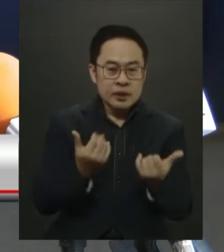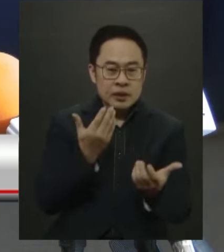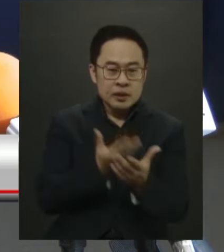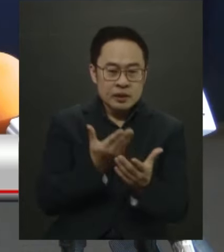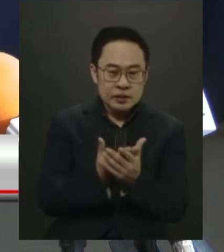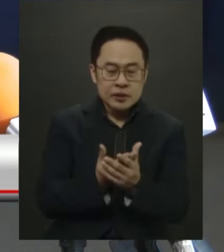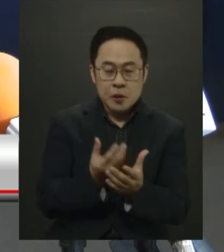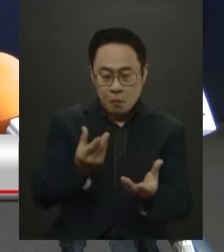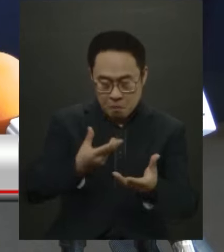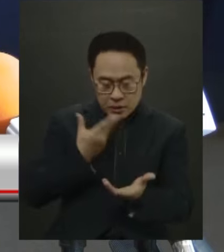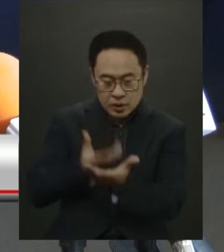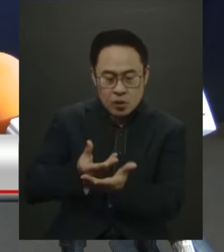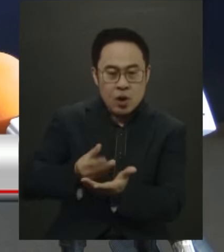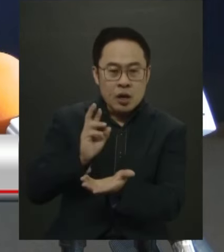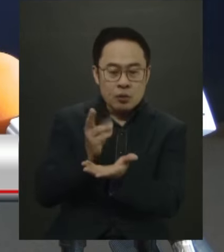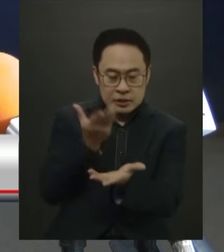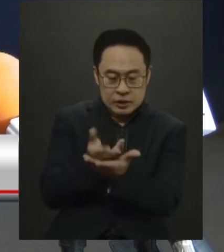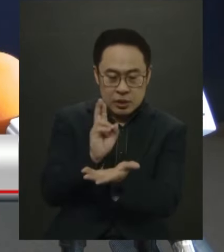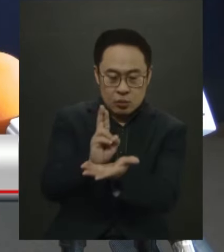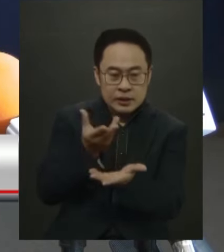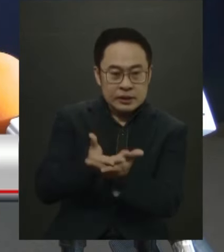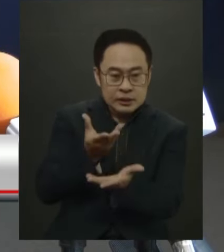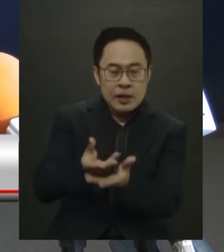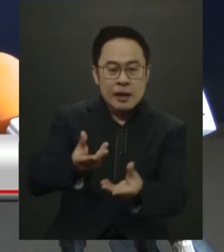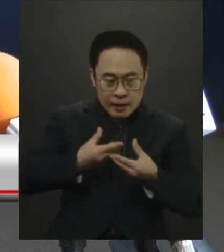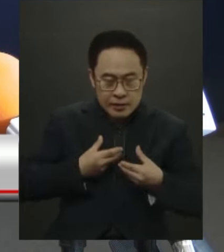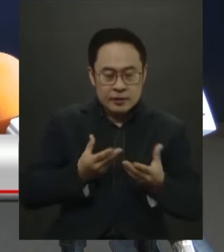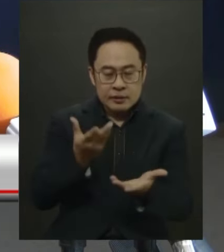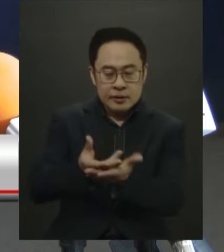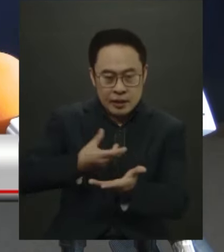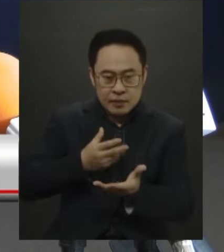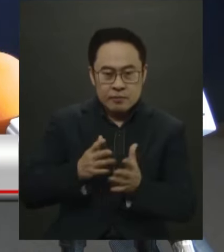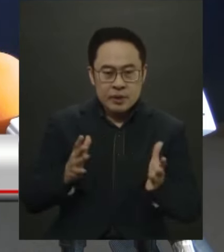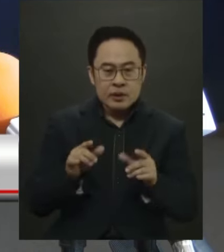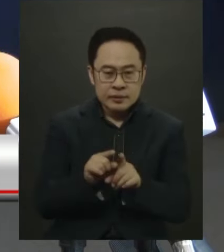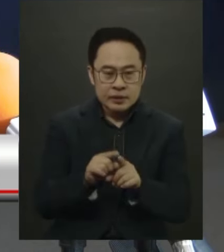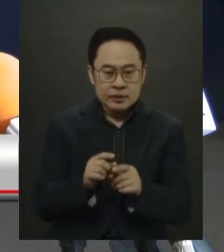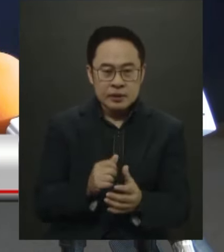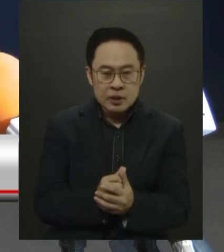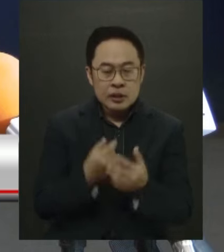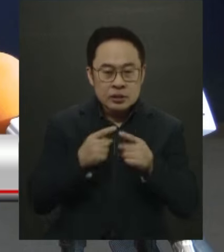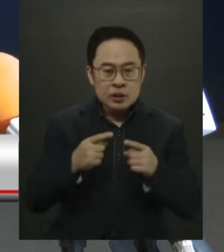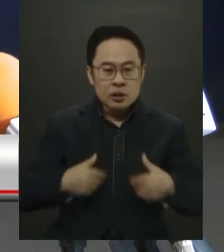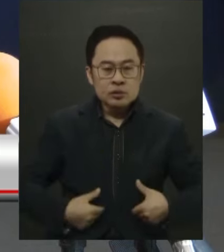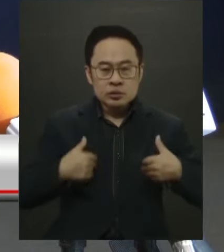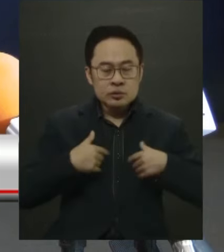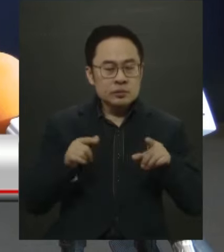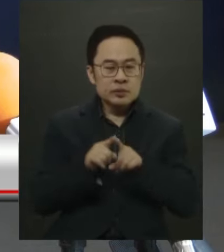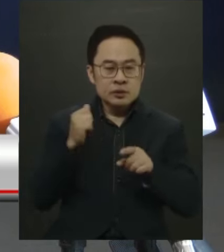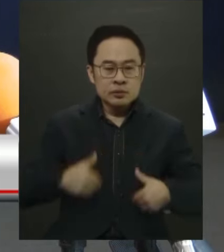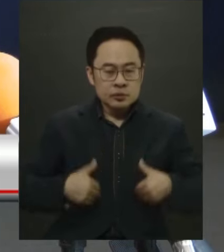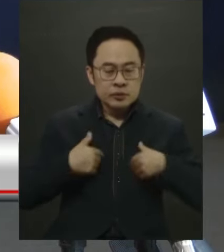เกินคาดหมายเยอะมากเหมือนกันเยอะมากๆค่ะก็เป้าหมายก็คือต้องแบบจัดสรรก็ใช้ชีวิตเหมือนเดิมค่ะเพราะ